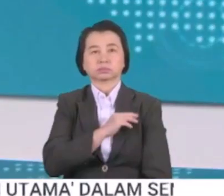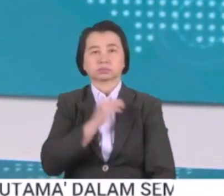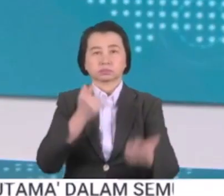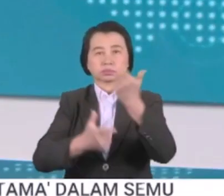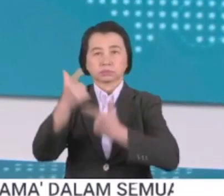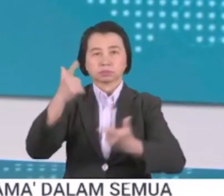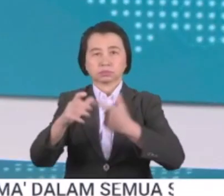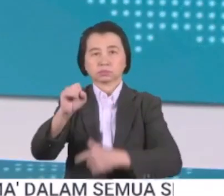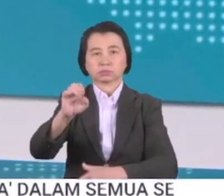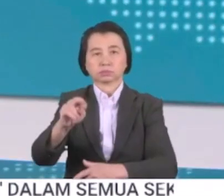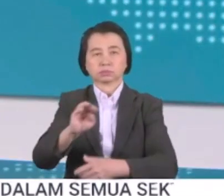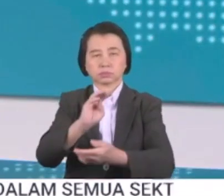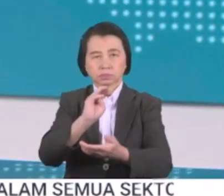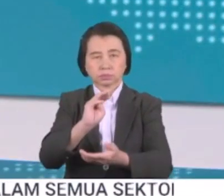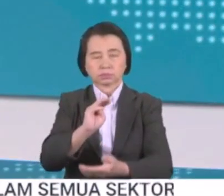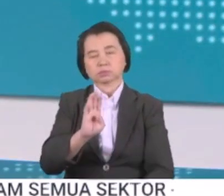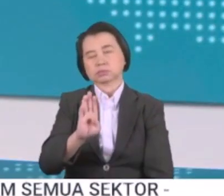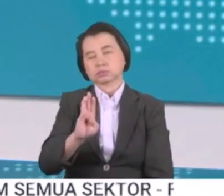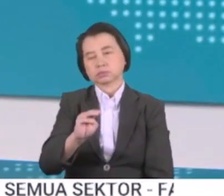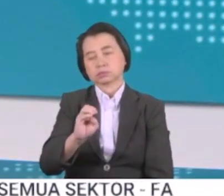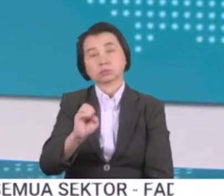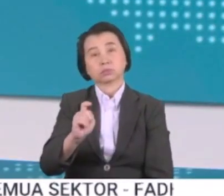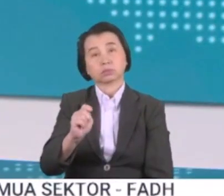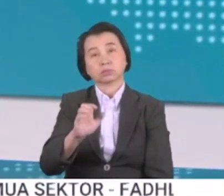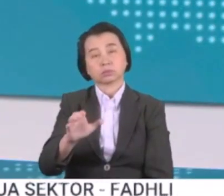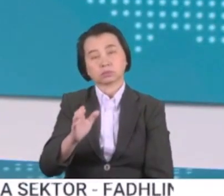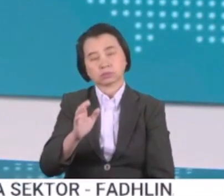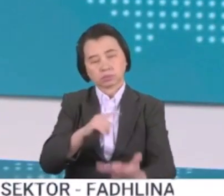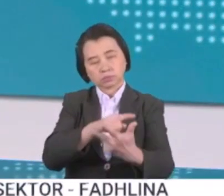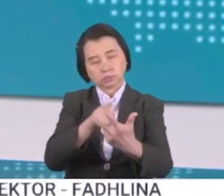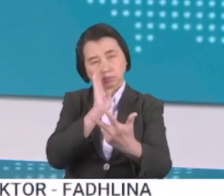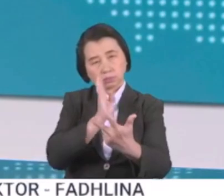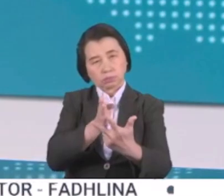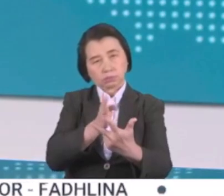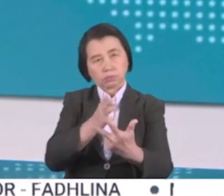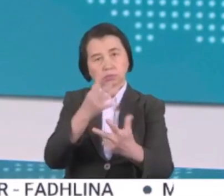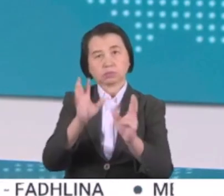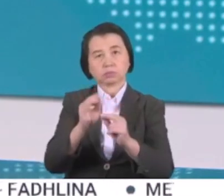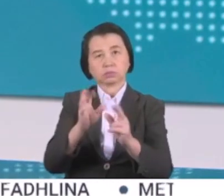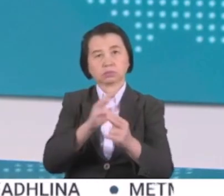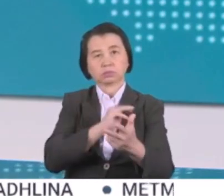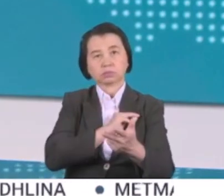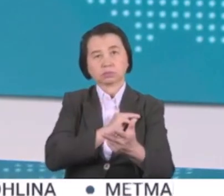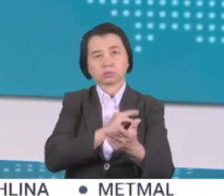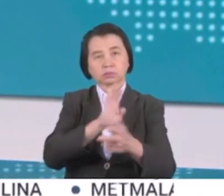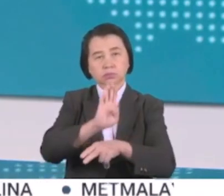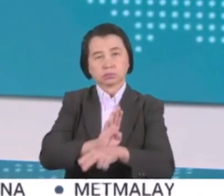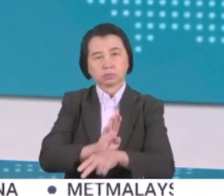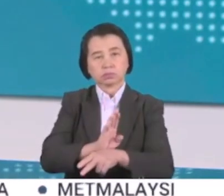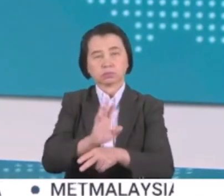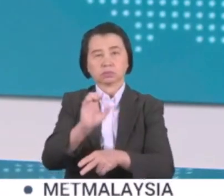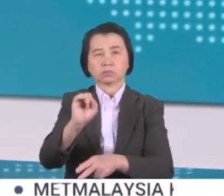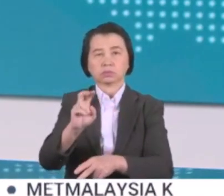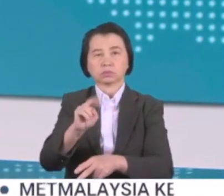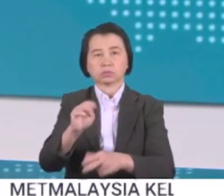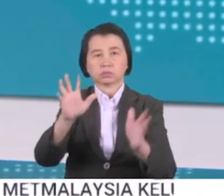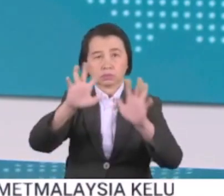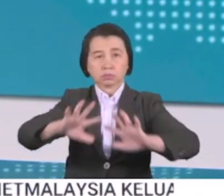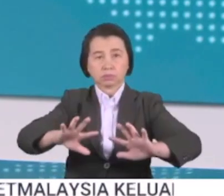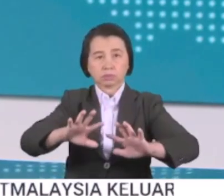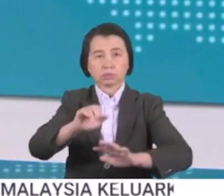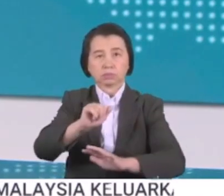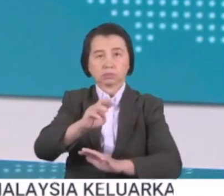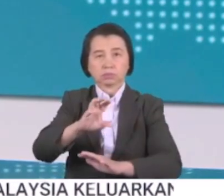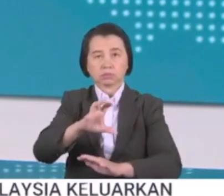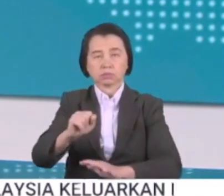Kementerian Pelancongan, Seni dan Budaya MOTEC beri perhatian terhadap tiga perkara utama sempena mesyuarat Menteri-Menteri Kebudayaan dan Kesenian ASEAN